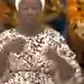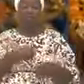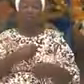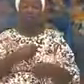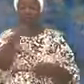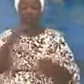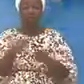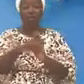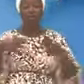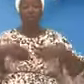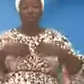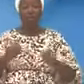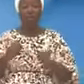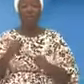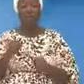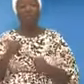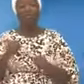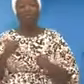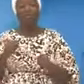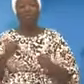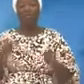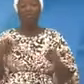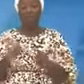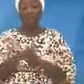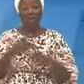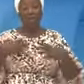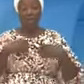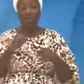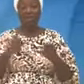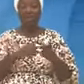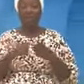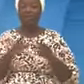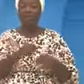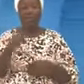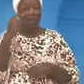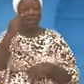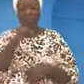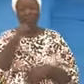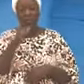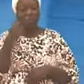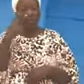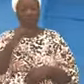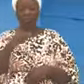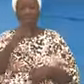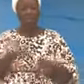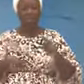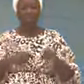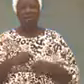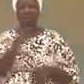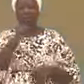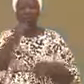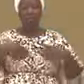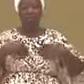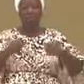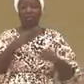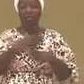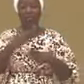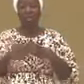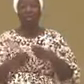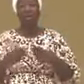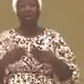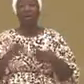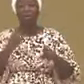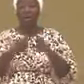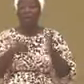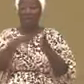talents n'arrive pas parler tu n'es pas bien portant c'est elle je ne peux pas vois tu ne vois pas piquer le pape ce soit la bonne santé pour toi